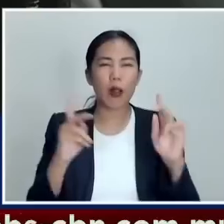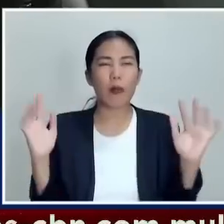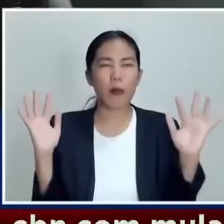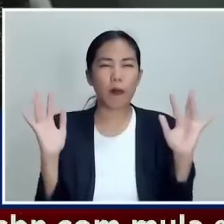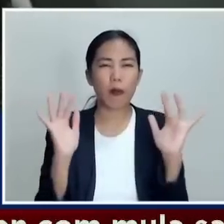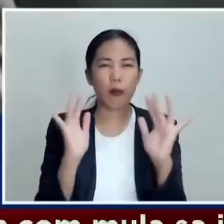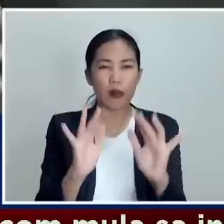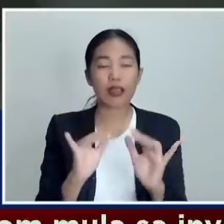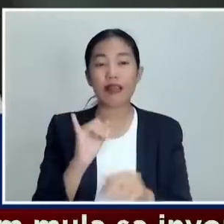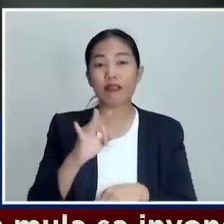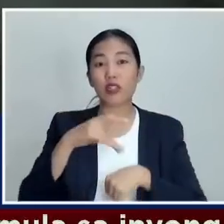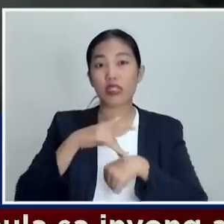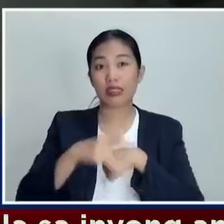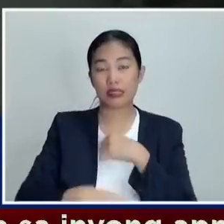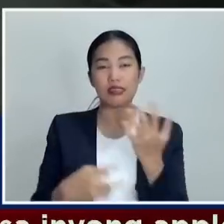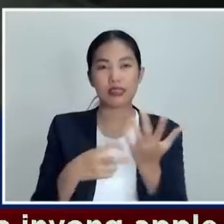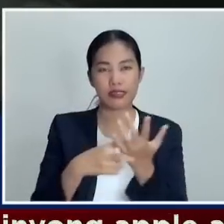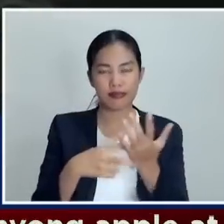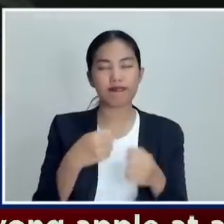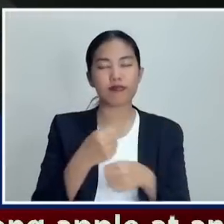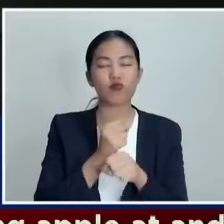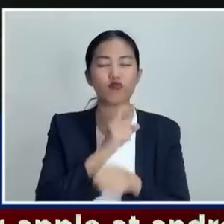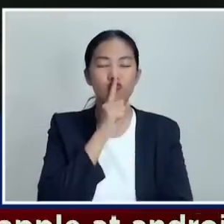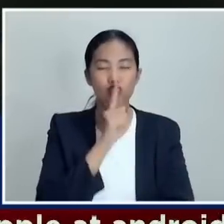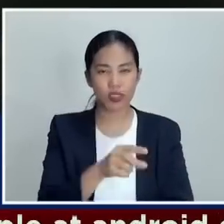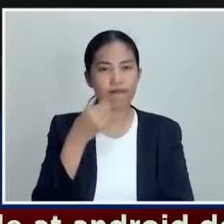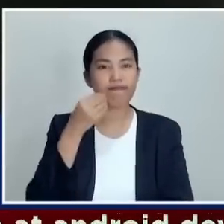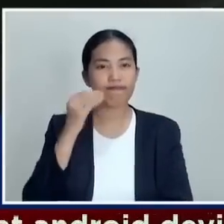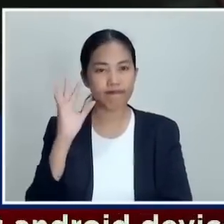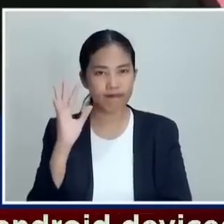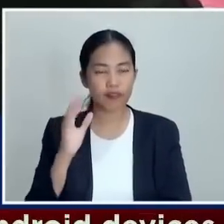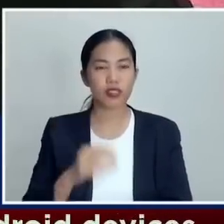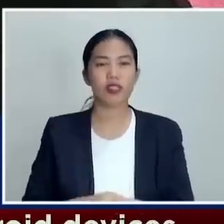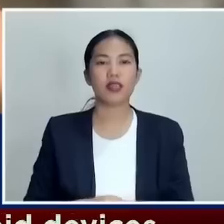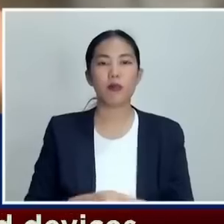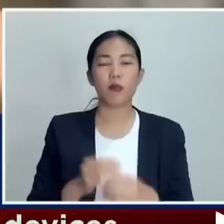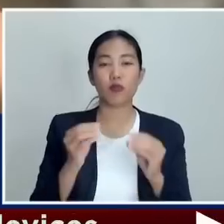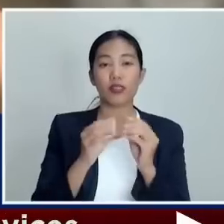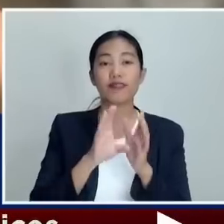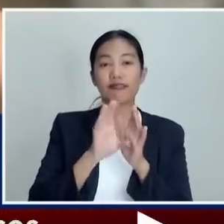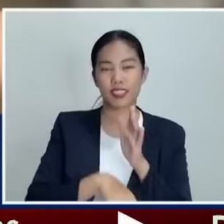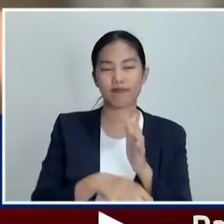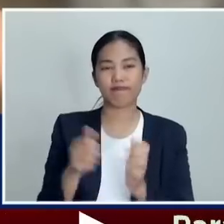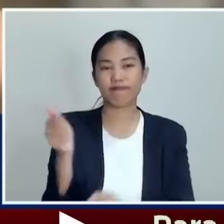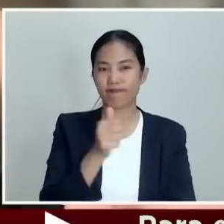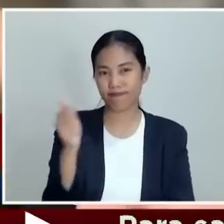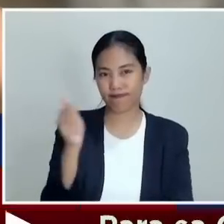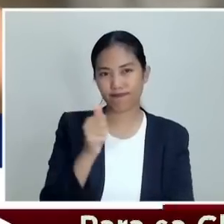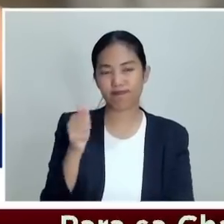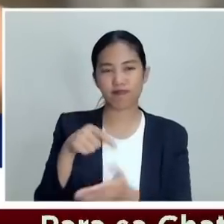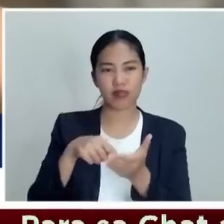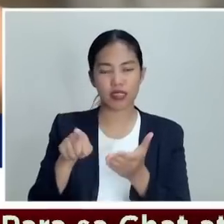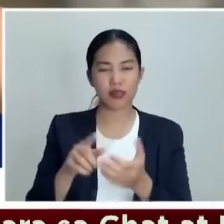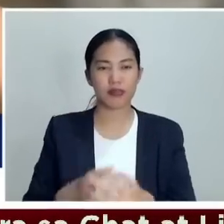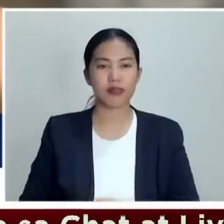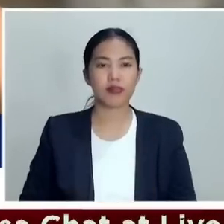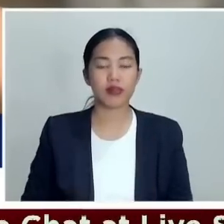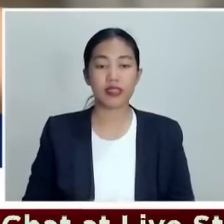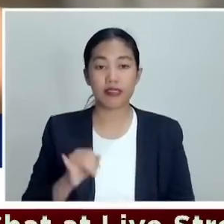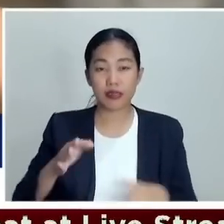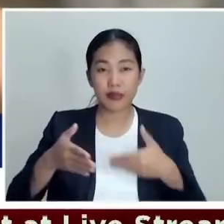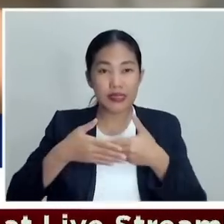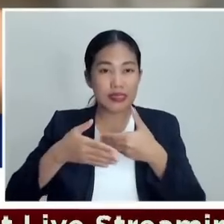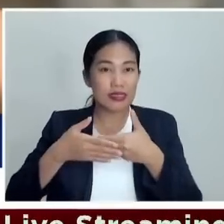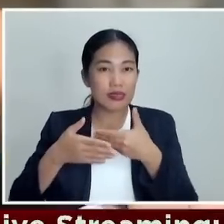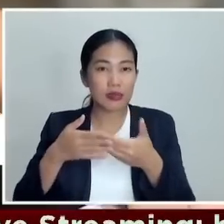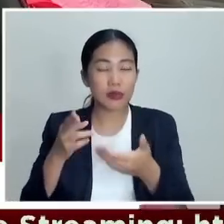mas tiyak na makakauwi at kadalasan ay mas mura pa ang pasahe. Pag mga malapit na yung Holy Week,